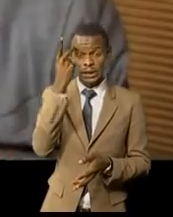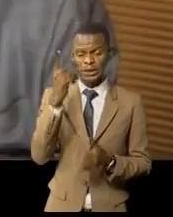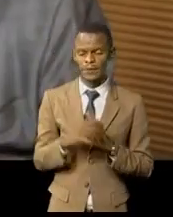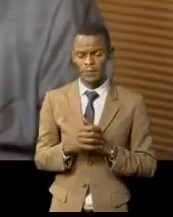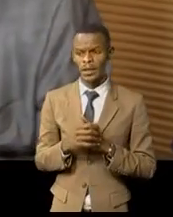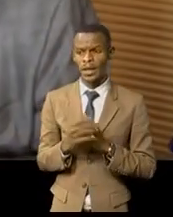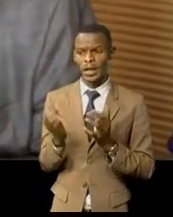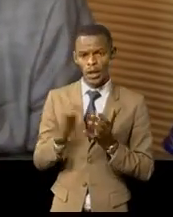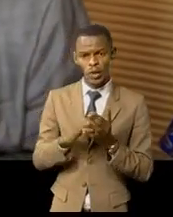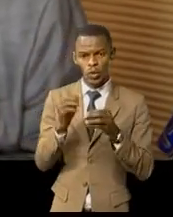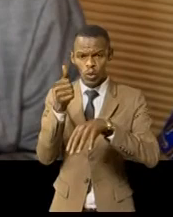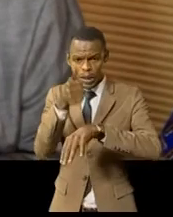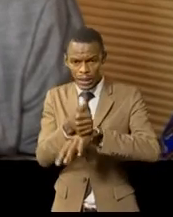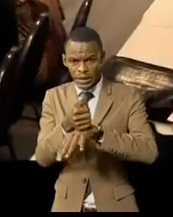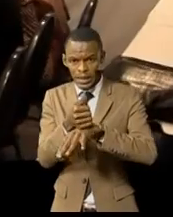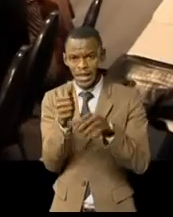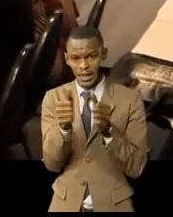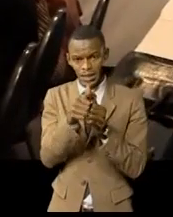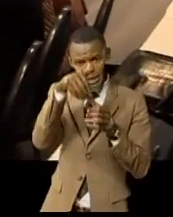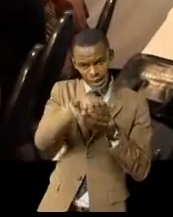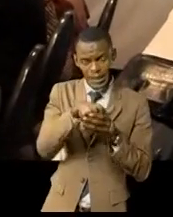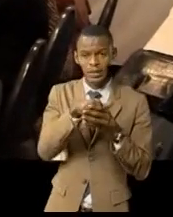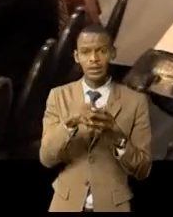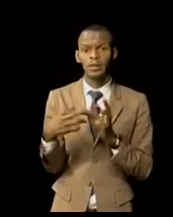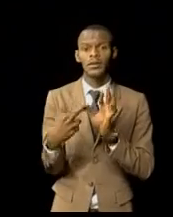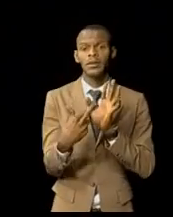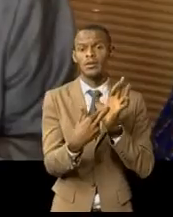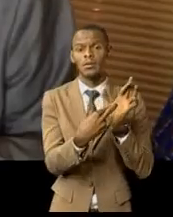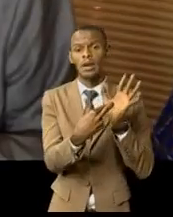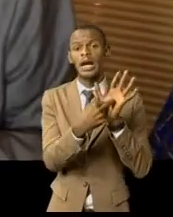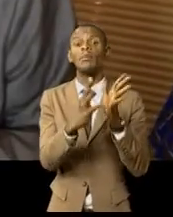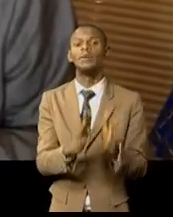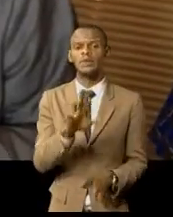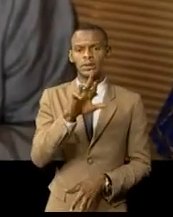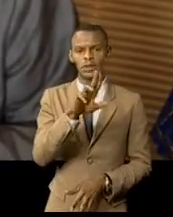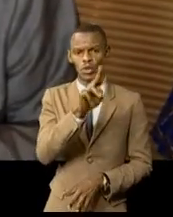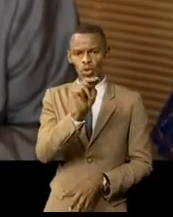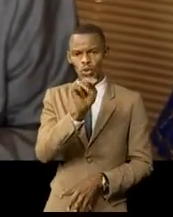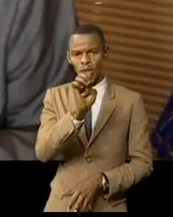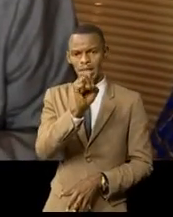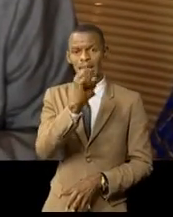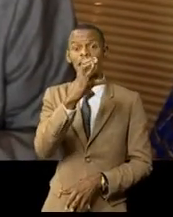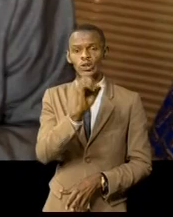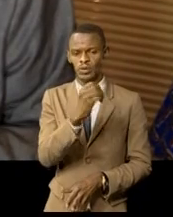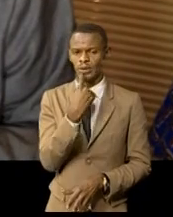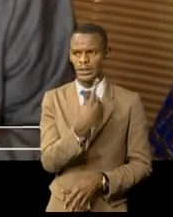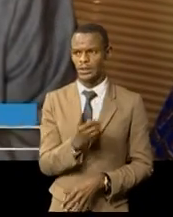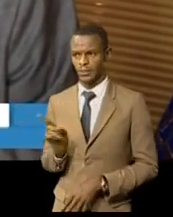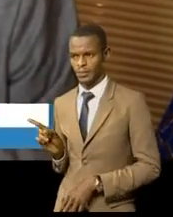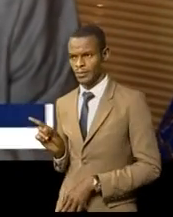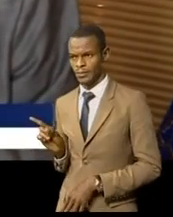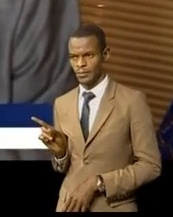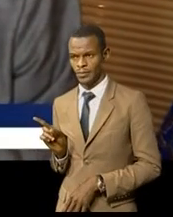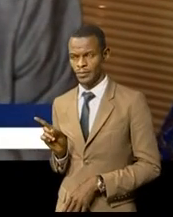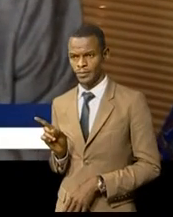le concours de l'UNESCO dans le souci de réduire la fracture numérique. Engendré par la COVID-19, a provoqué